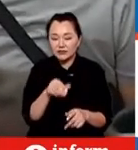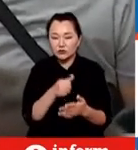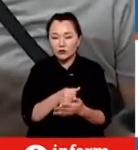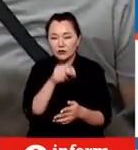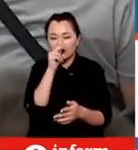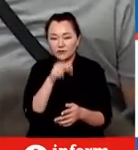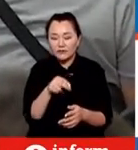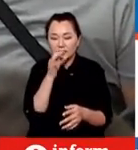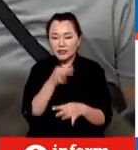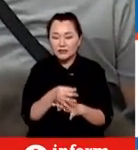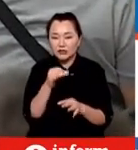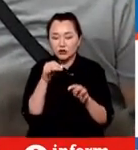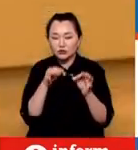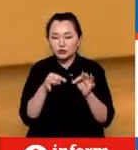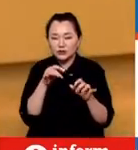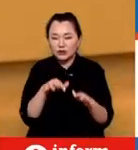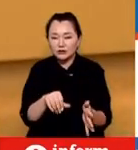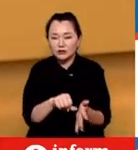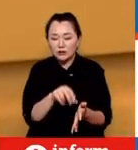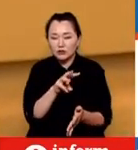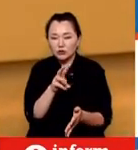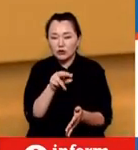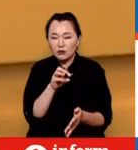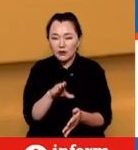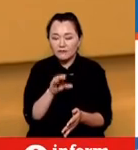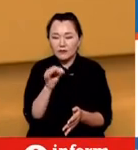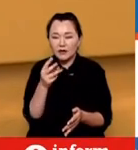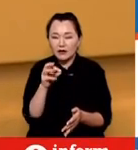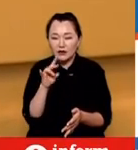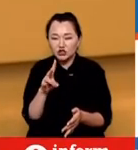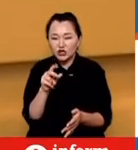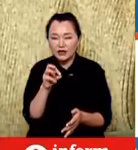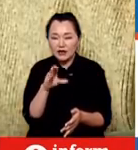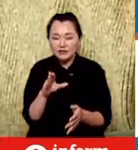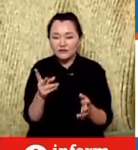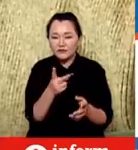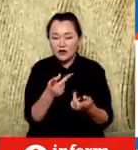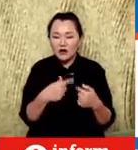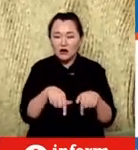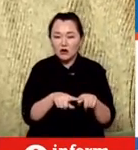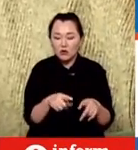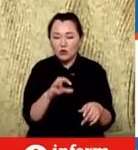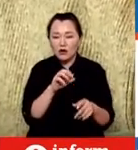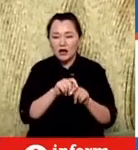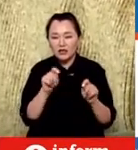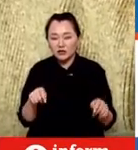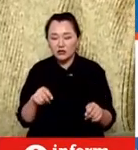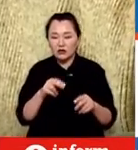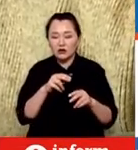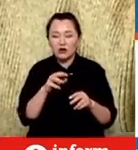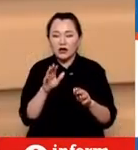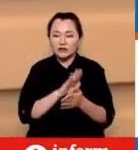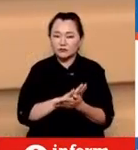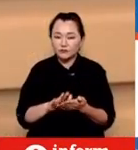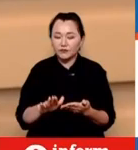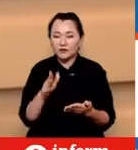деп танылған. Әрі сот іс қатысушылары Мейржан Төребаев пен Мейірхан Шерниязовты ұйымдасқан қылмыстық топ құру дерегі бойынша ақтады,